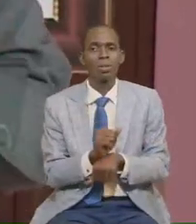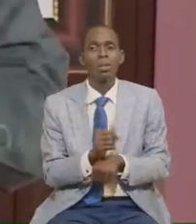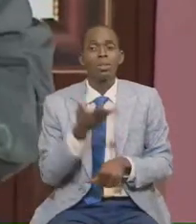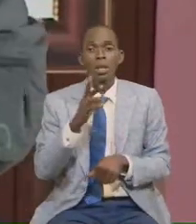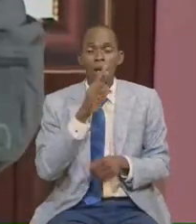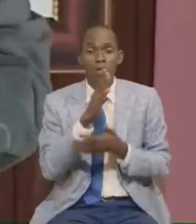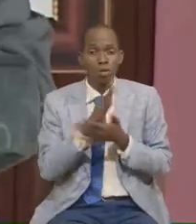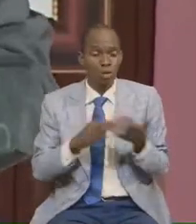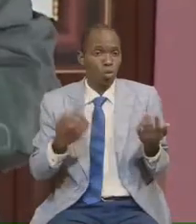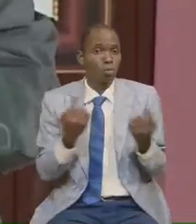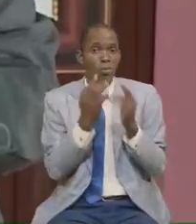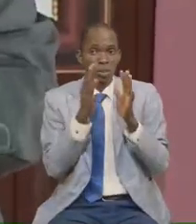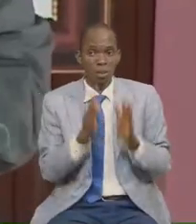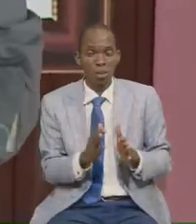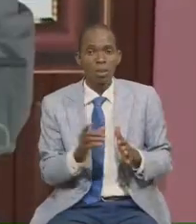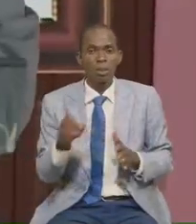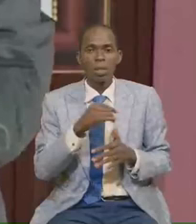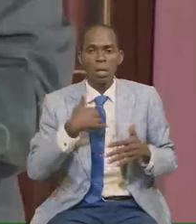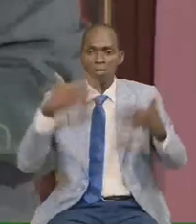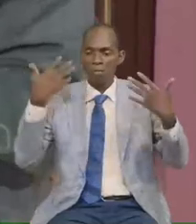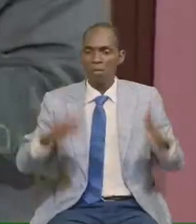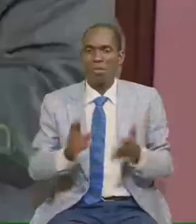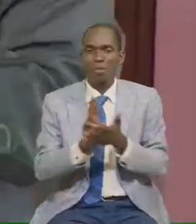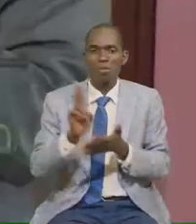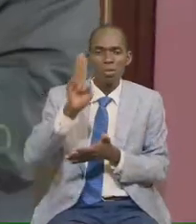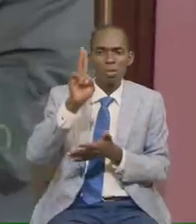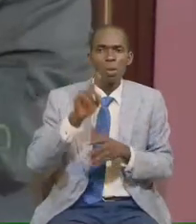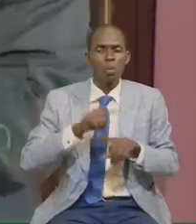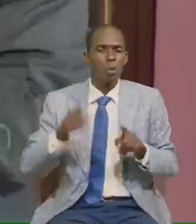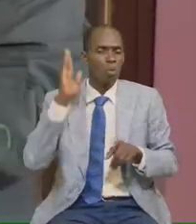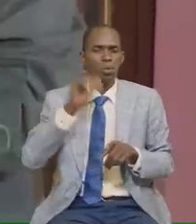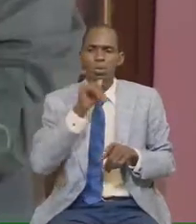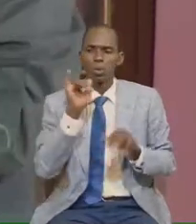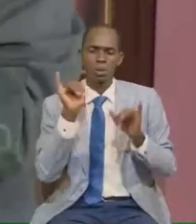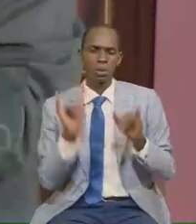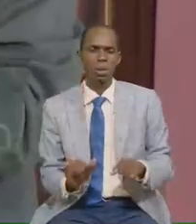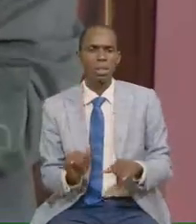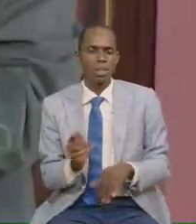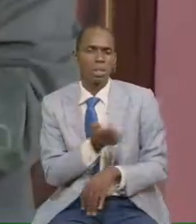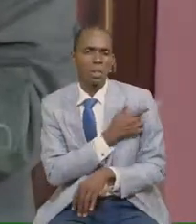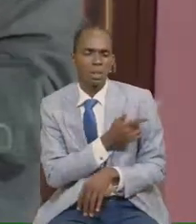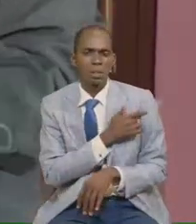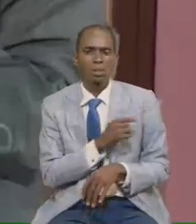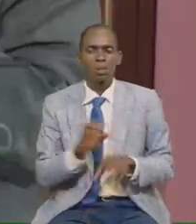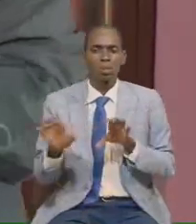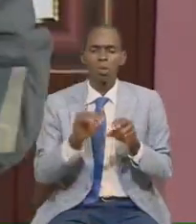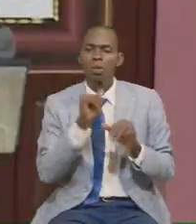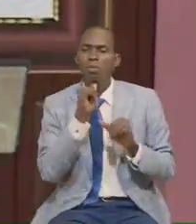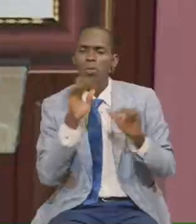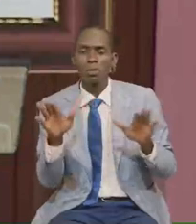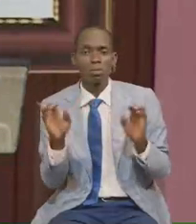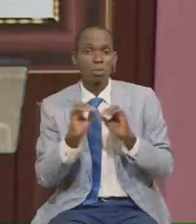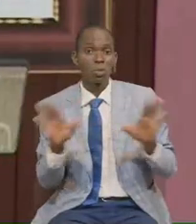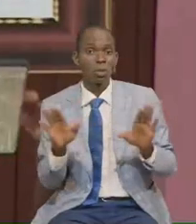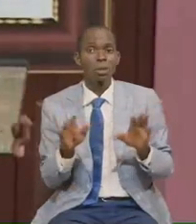incroyants qui sont des diplômés, mais qui ne restent pas oisifs. Ils font quelque chose. Ils peuvent être en train de